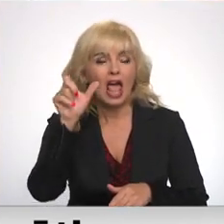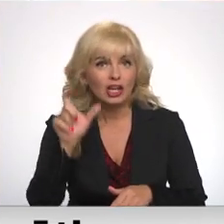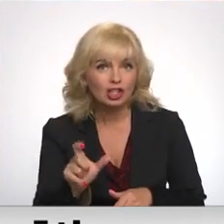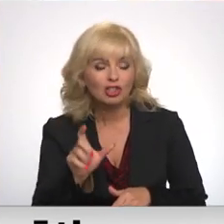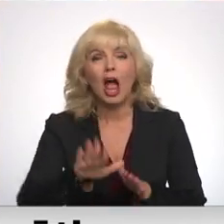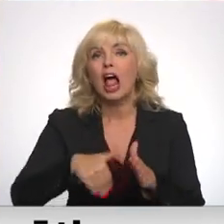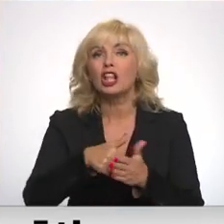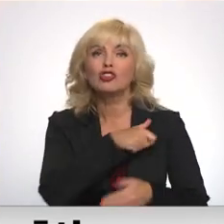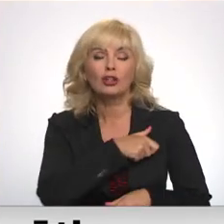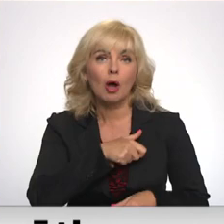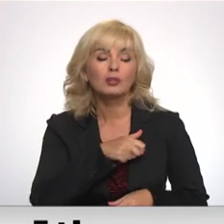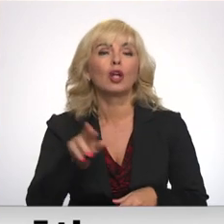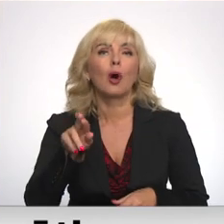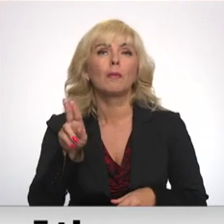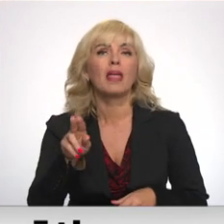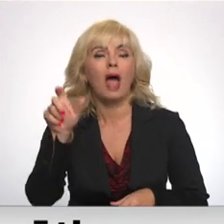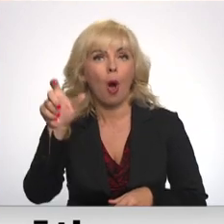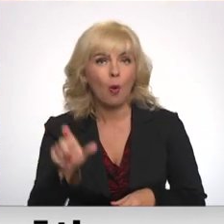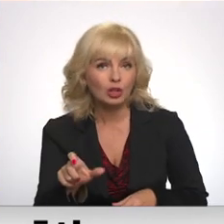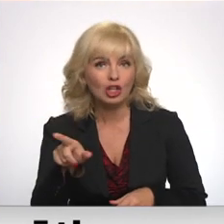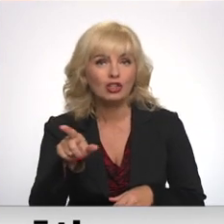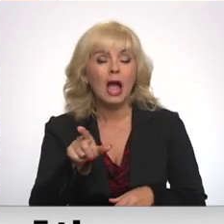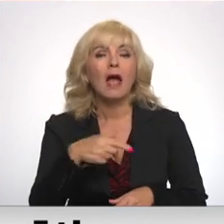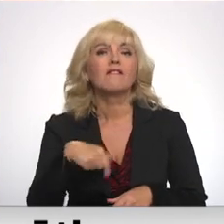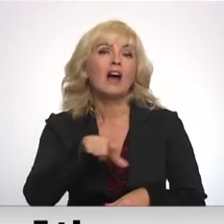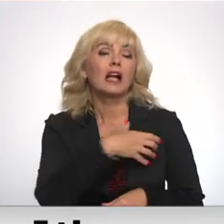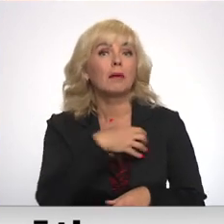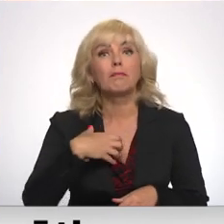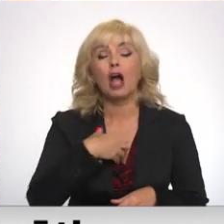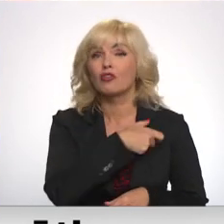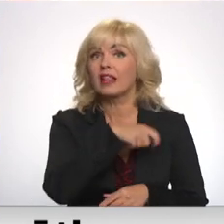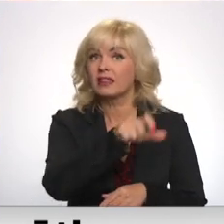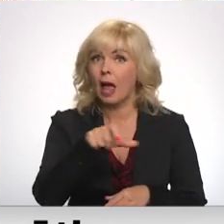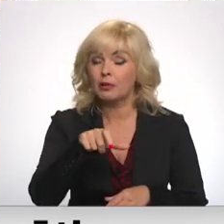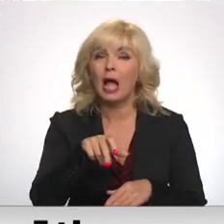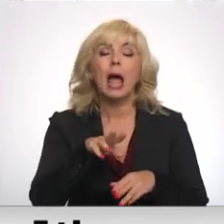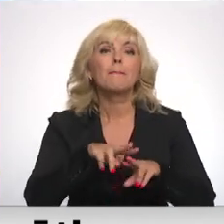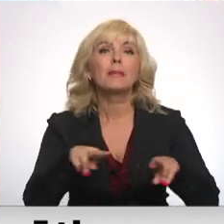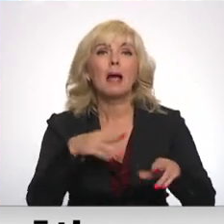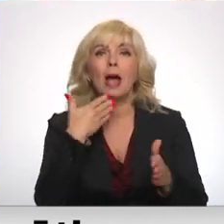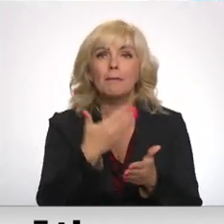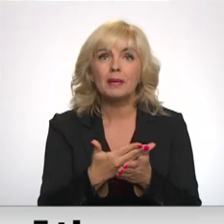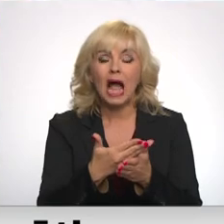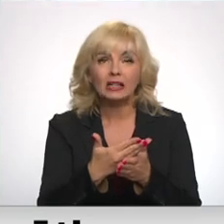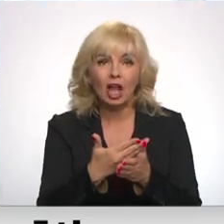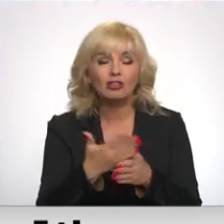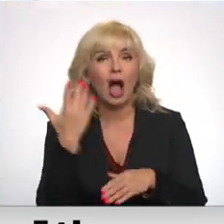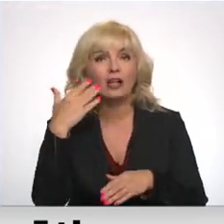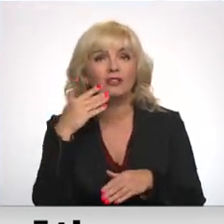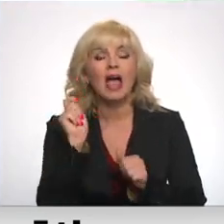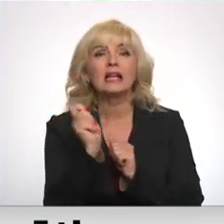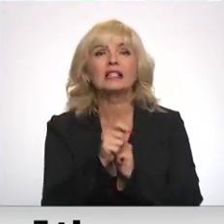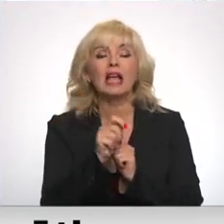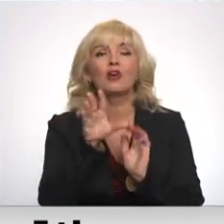līdzšinējais deputāts Romāns Naudiņš, vairāki pašvaldību deputāti. Partija premjera amatam pieteikusi ASV sankciju sarakstā iekļauto un